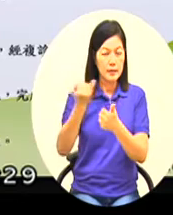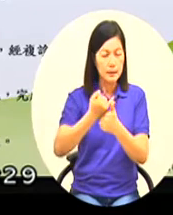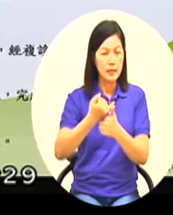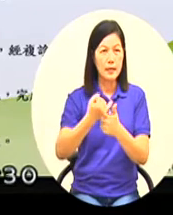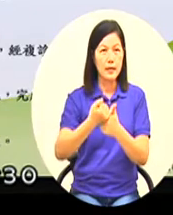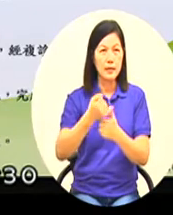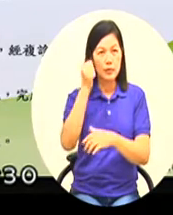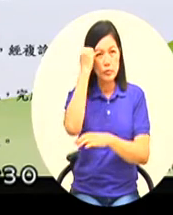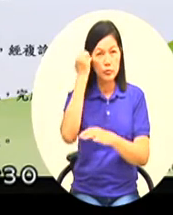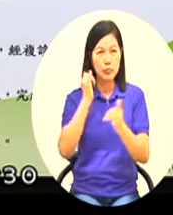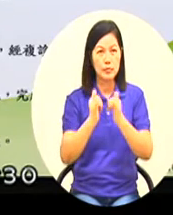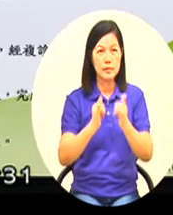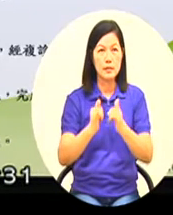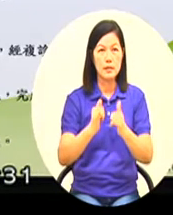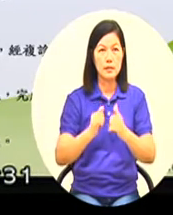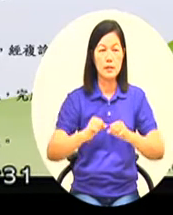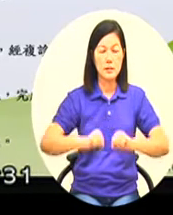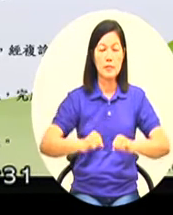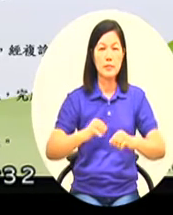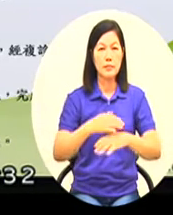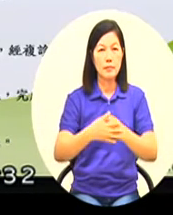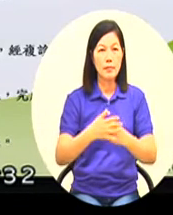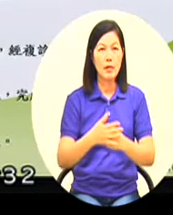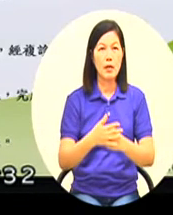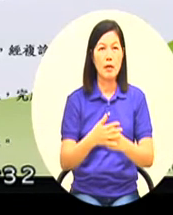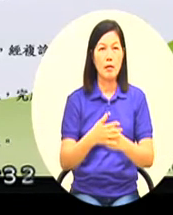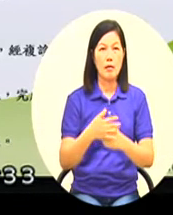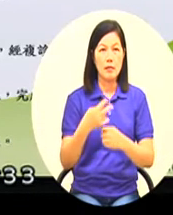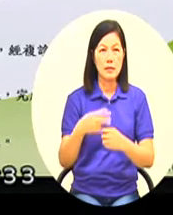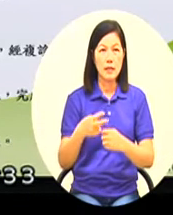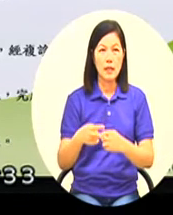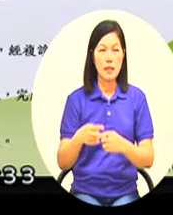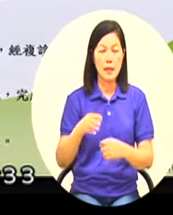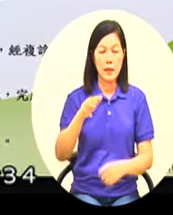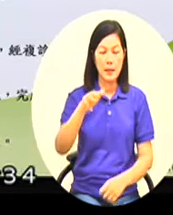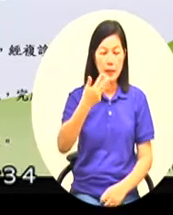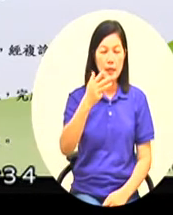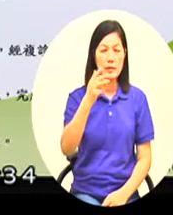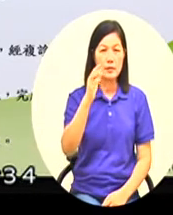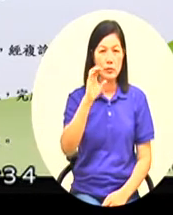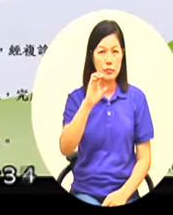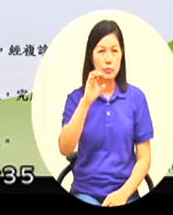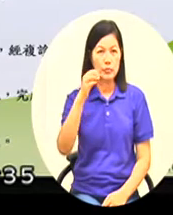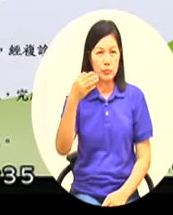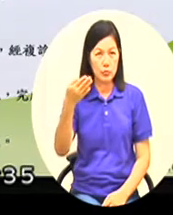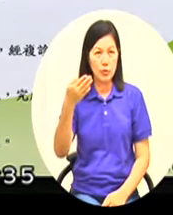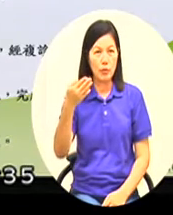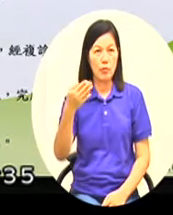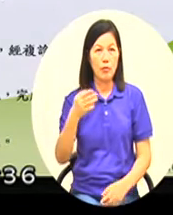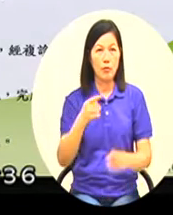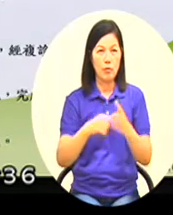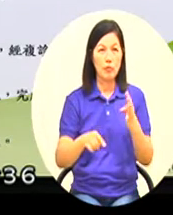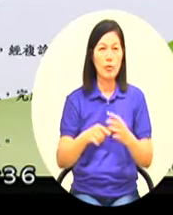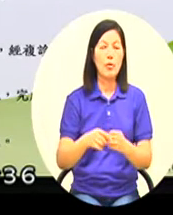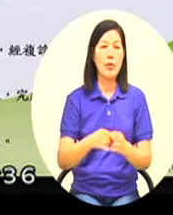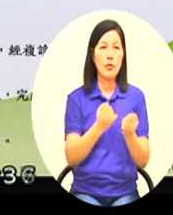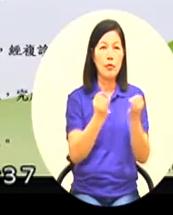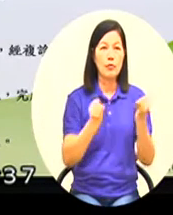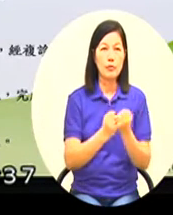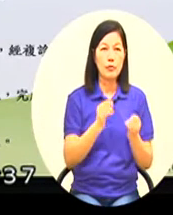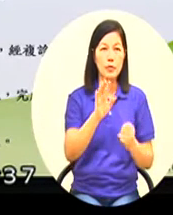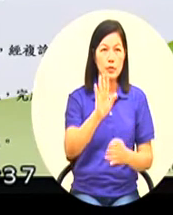一个它的一个相关的健检一个部分有899安次。好，那在妇女友善医疗部分，总共